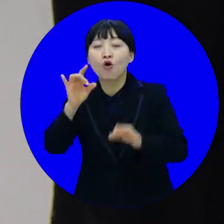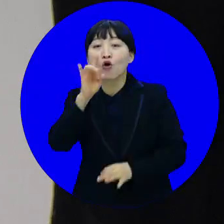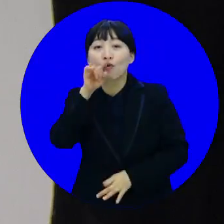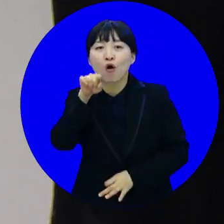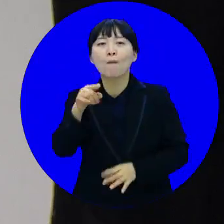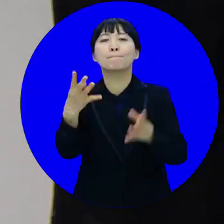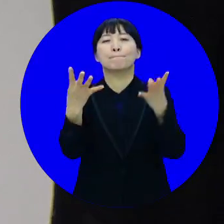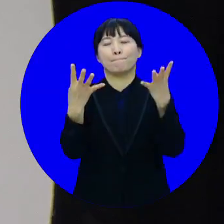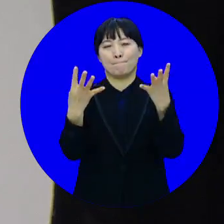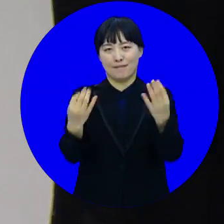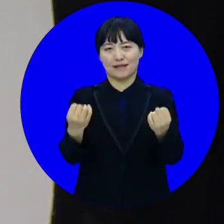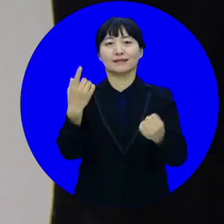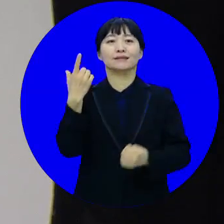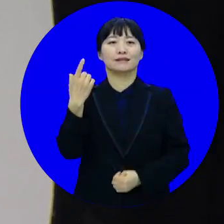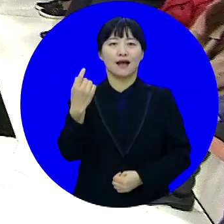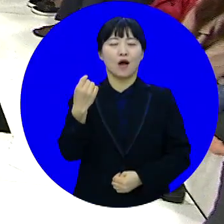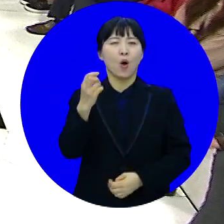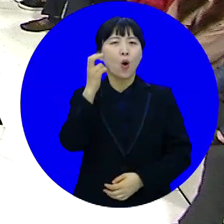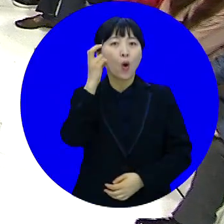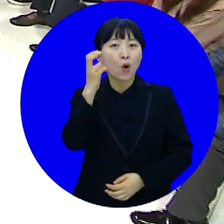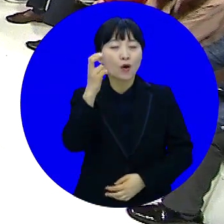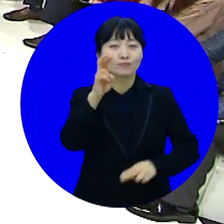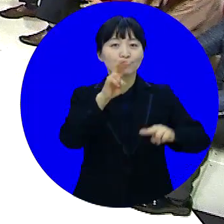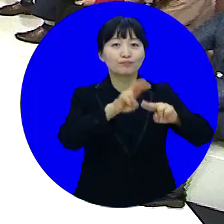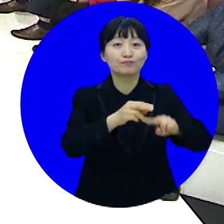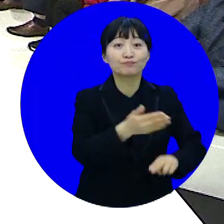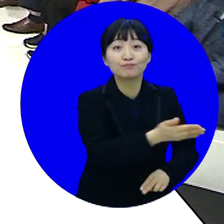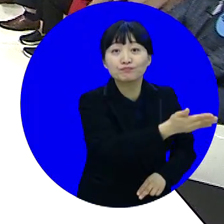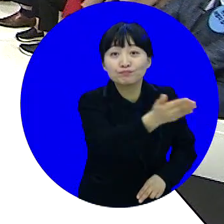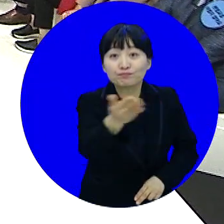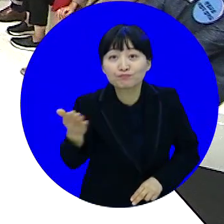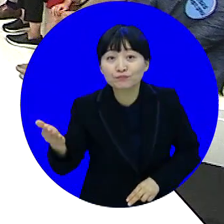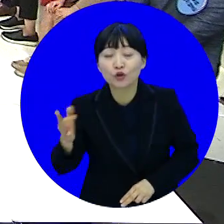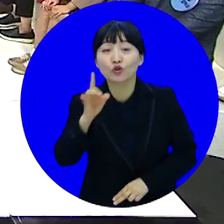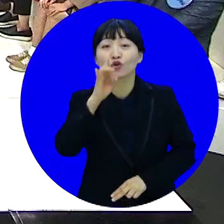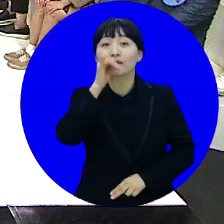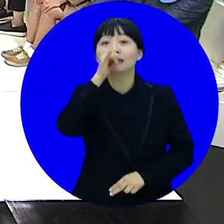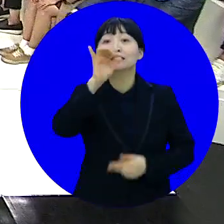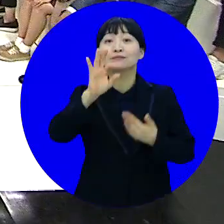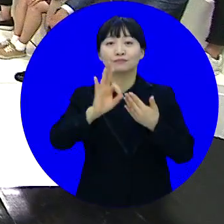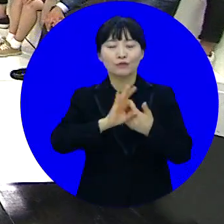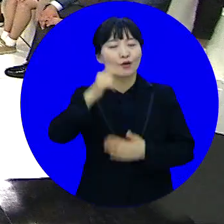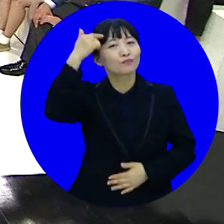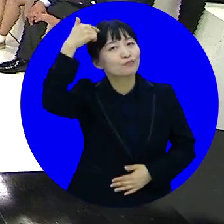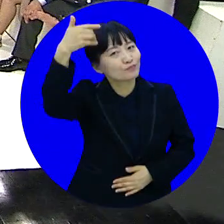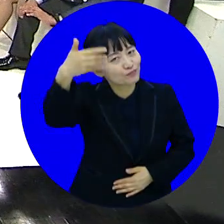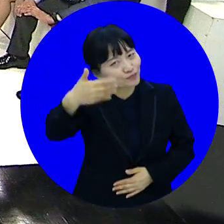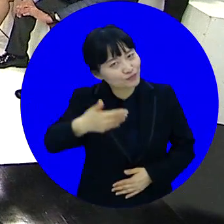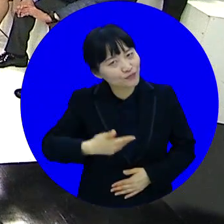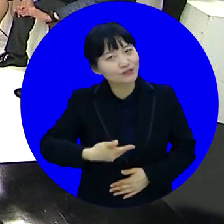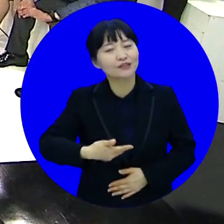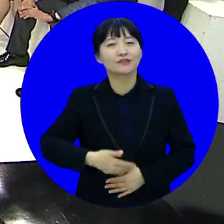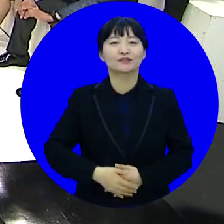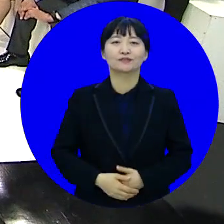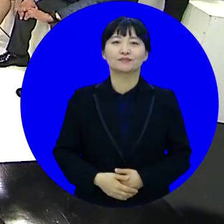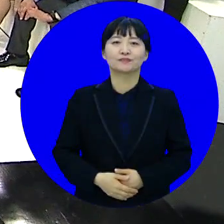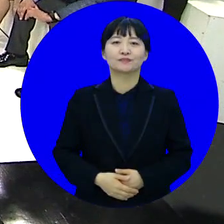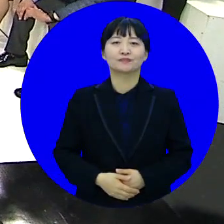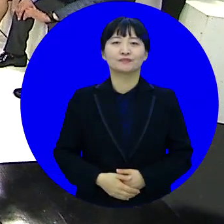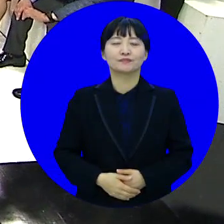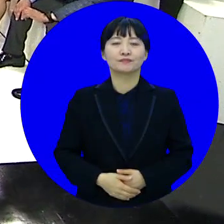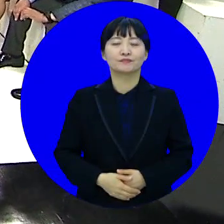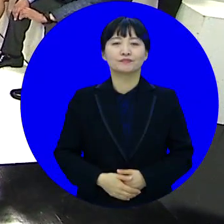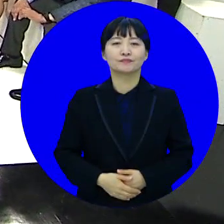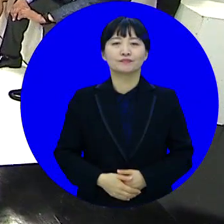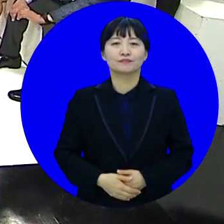아직도 궁금한 것들이 많으실 것 같아요. 혹시 그 객석에 계신 분들 중에 나 이거 면접 교섭에 대해서 궁금하다, 이거는 알고 가야 되겠다 질문